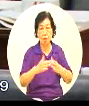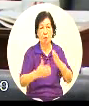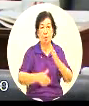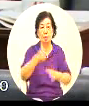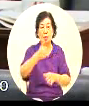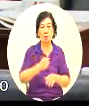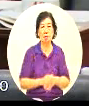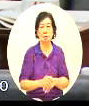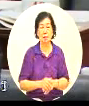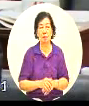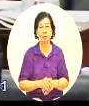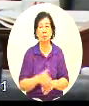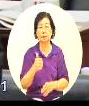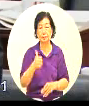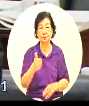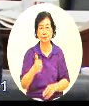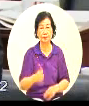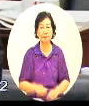直讲讲吼。